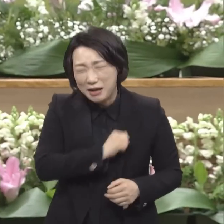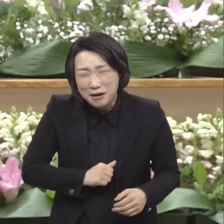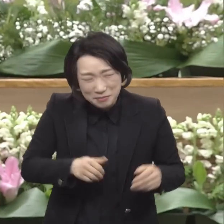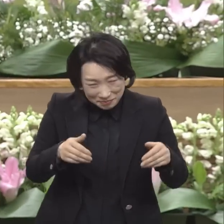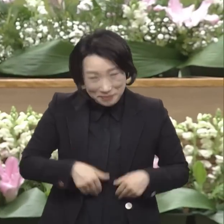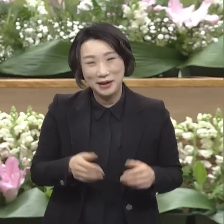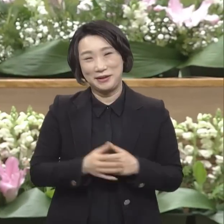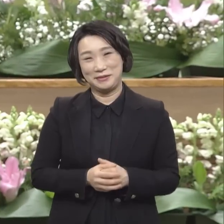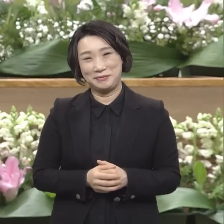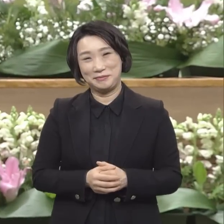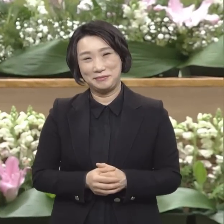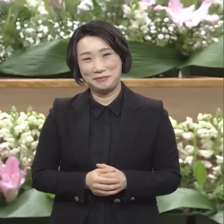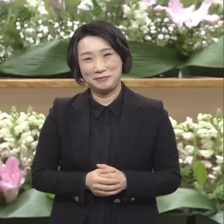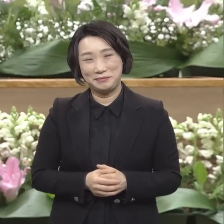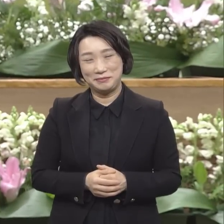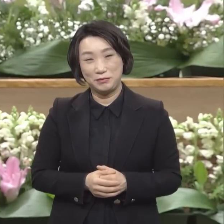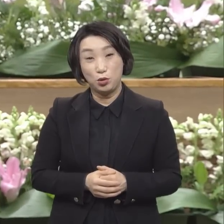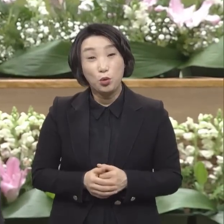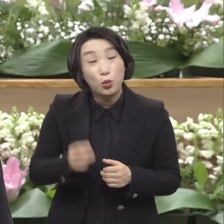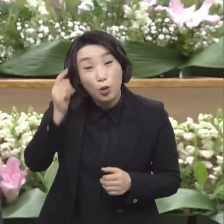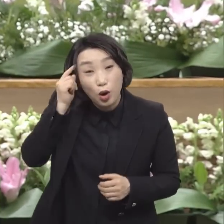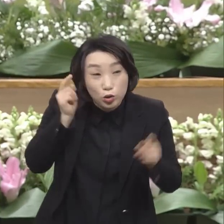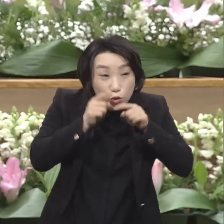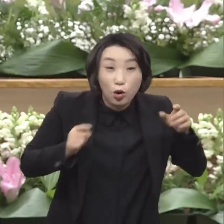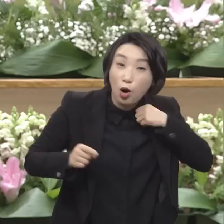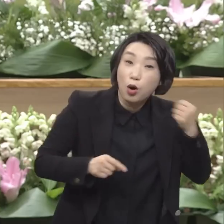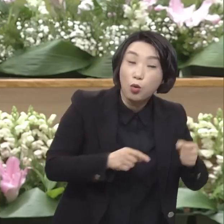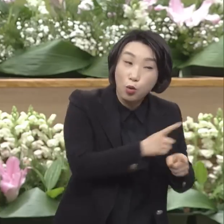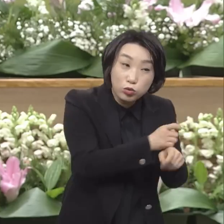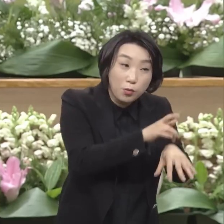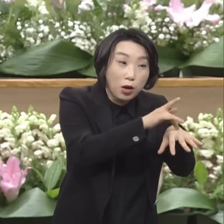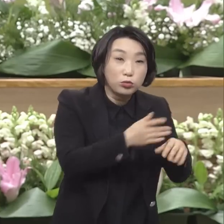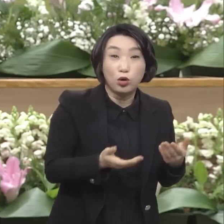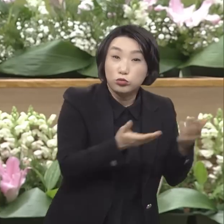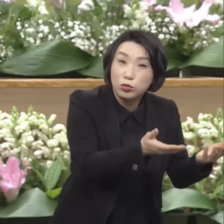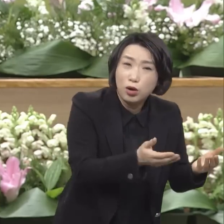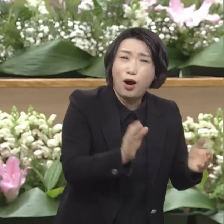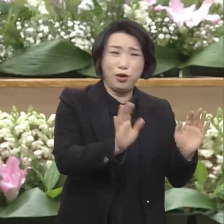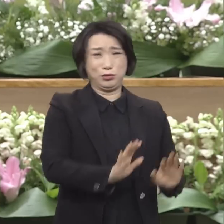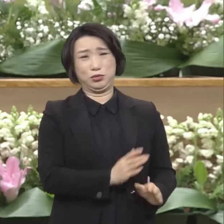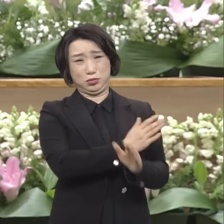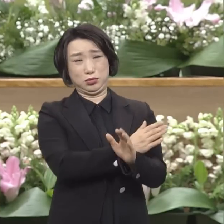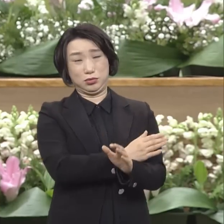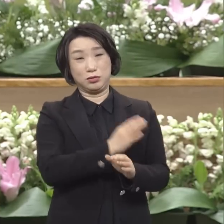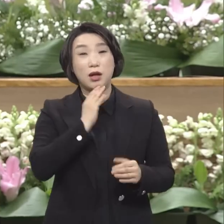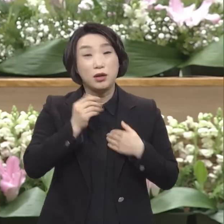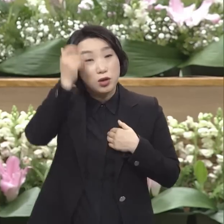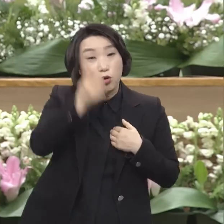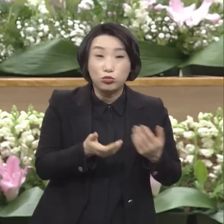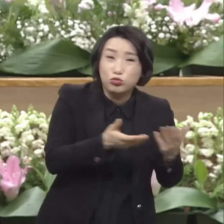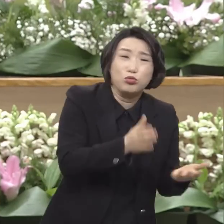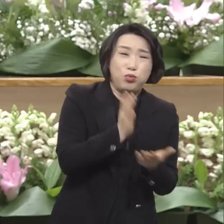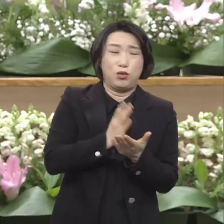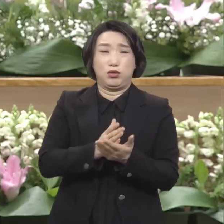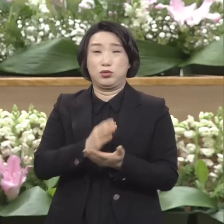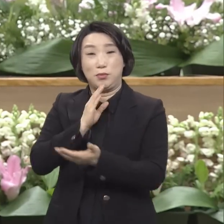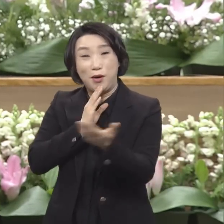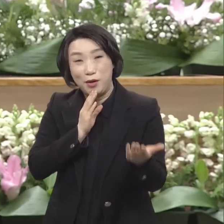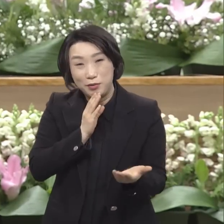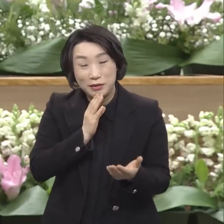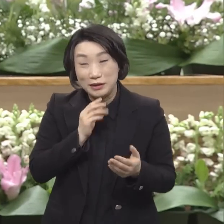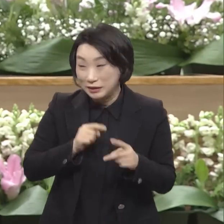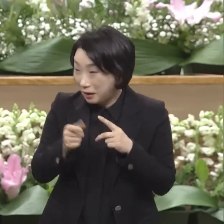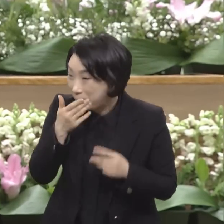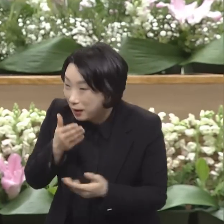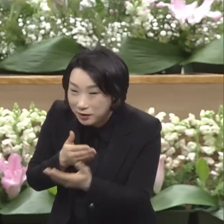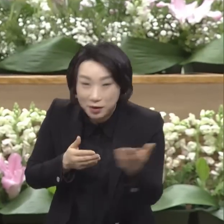된다, 이 말이요. 왜? 지옥 보내는 원수에게 나를 내줄 수는 없잖아. 내 영혼을 내줄 수는 없지 않냐, 이 말이요. 자,